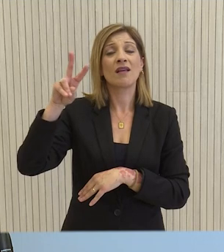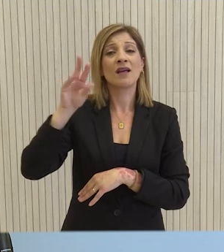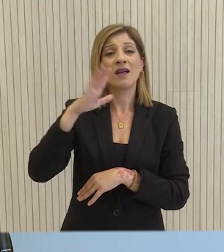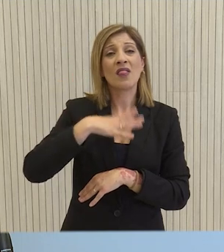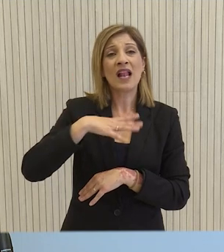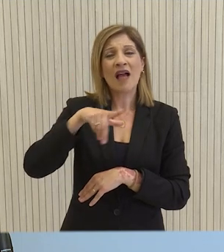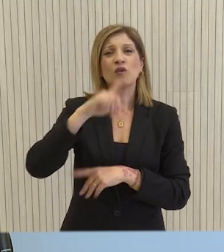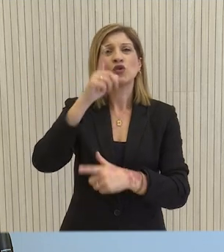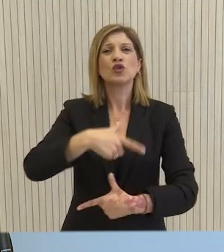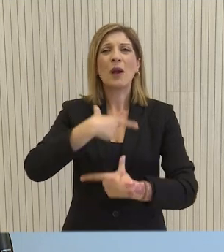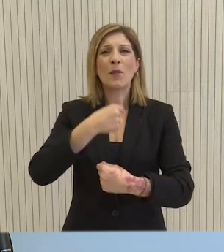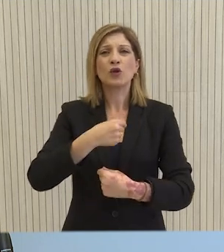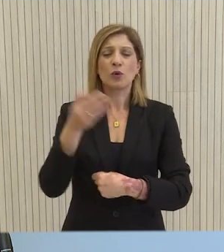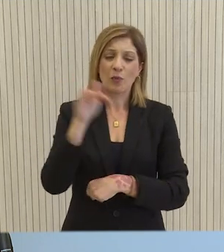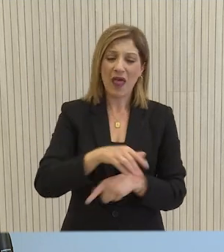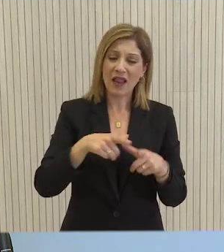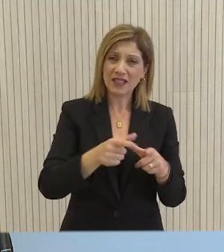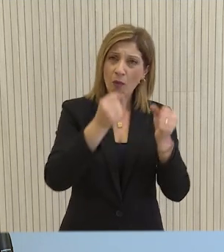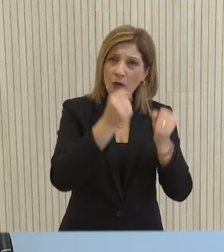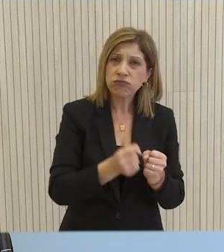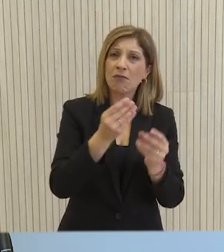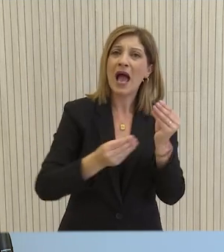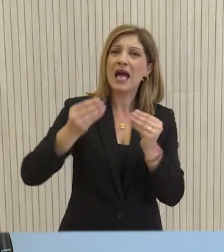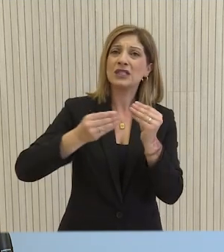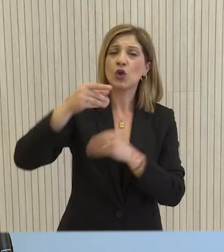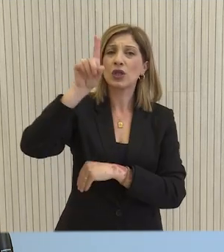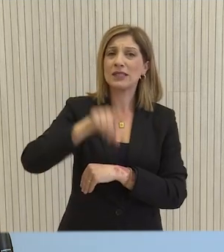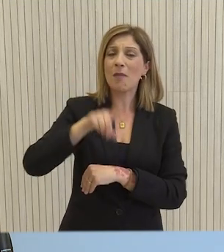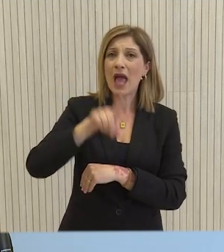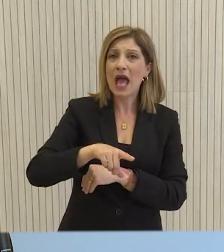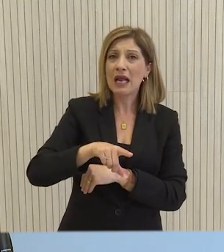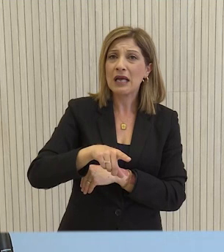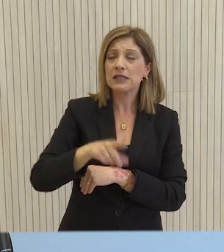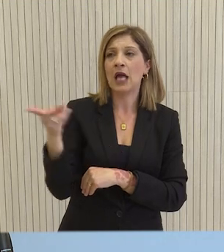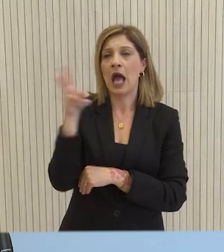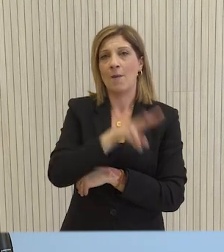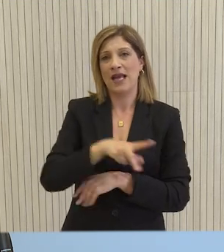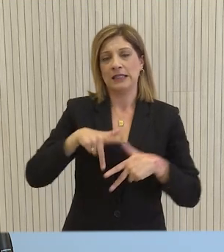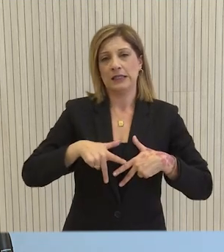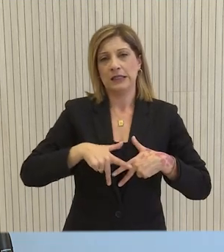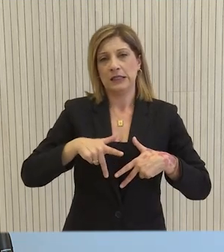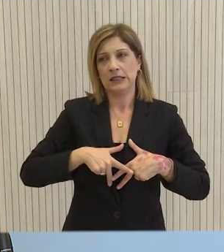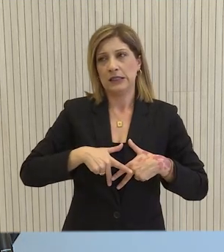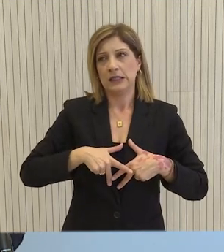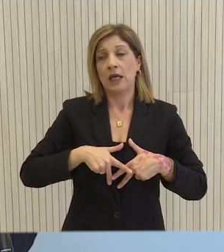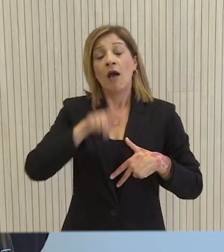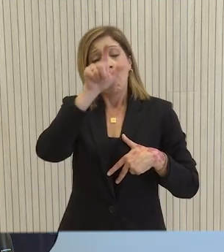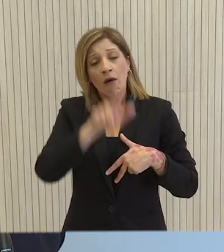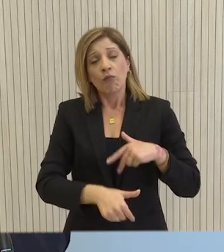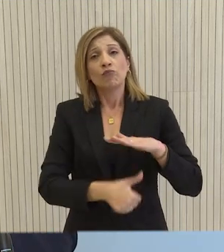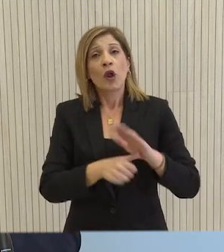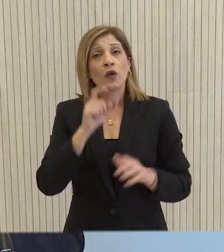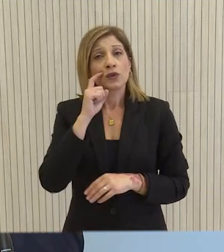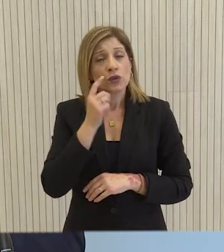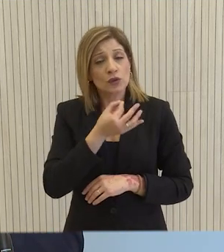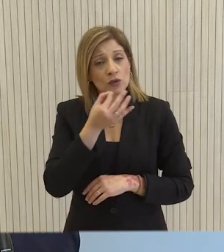του απεσταλμένου στην Κύπρο, έχουμε κάποια απάντηση? Αυτό το οποίο έχουμε μεταφέρει στον Γενικό Γραμματέα των ΗΕ, ο ίδιος ο πρόεδρος της